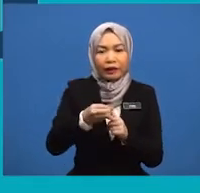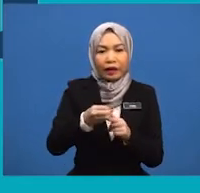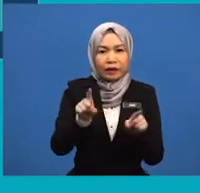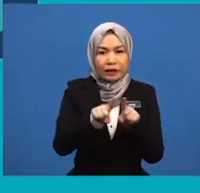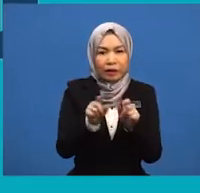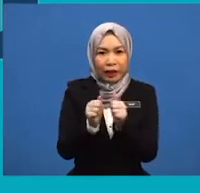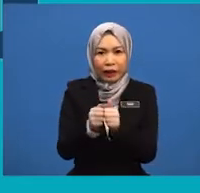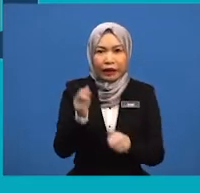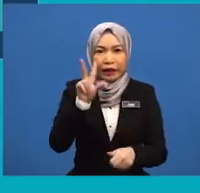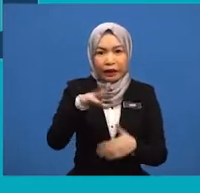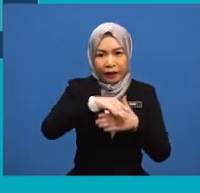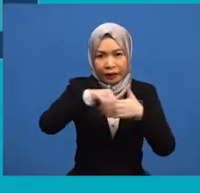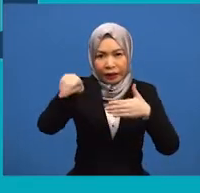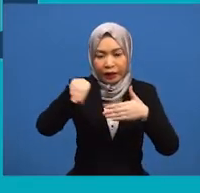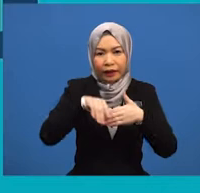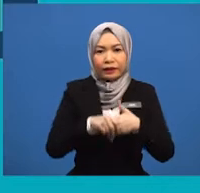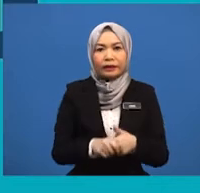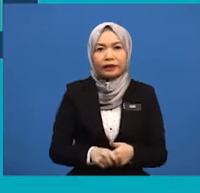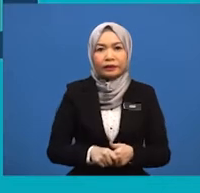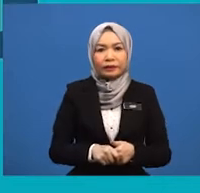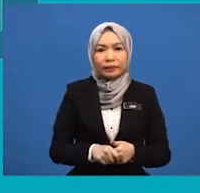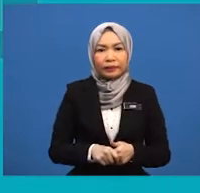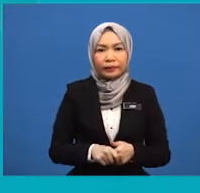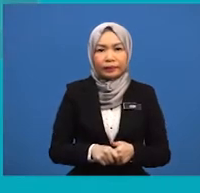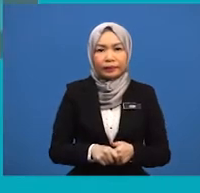dengan RM3.